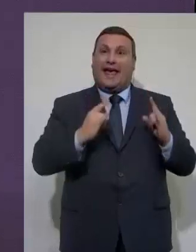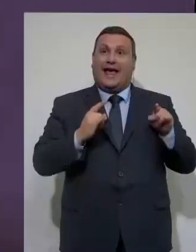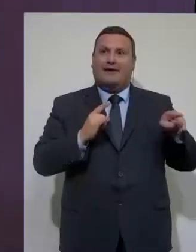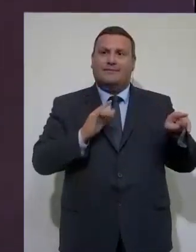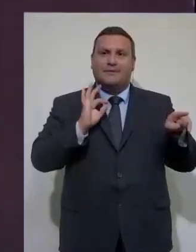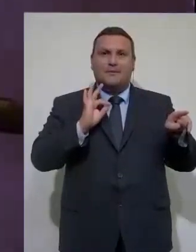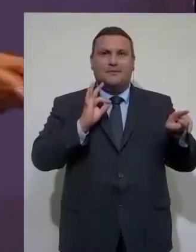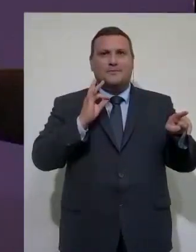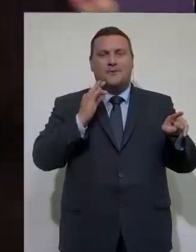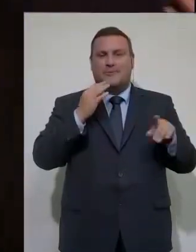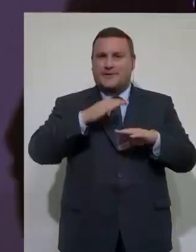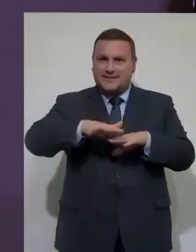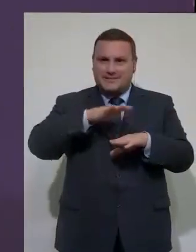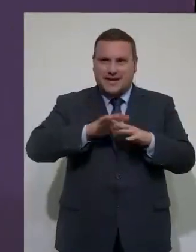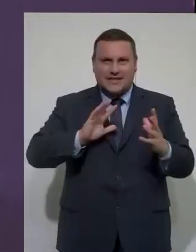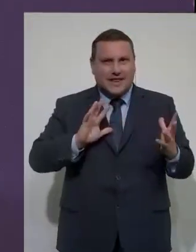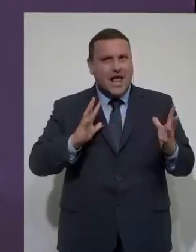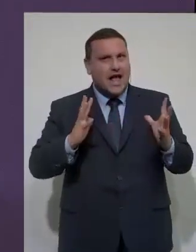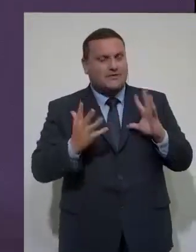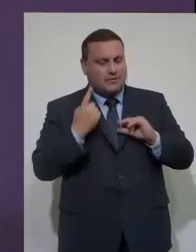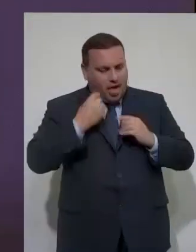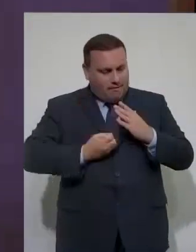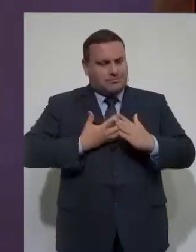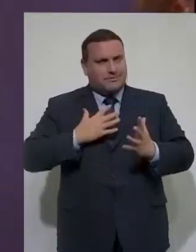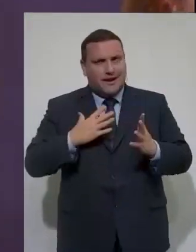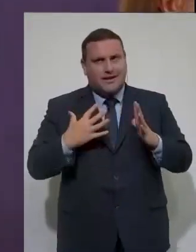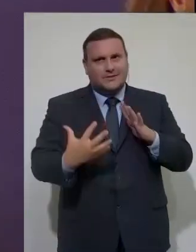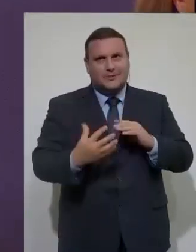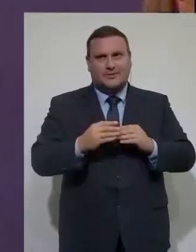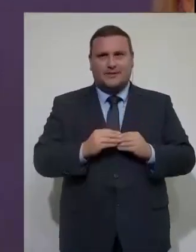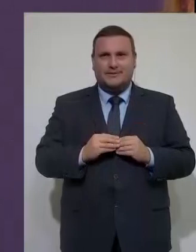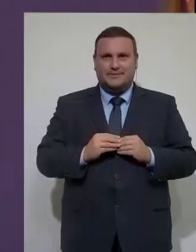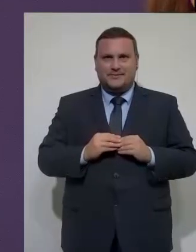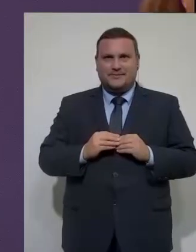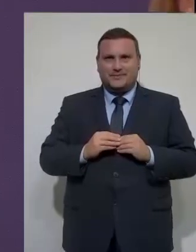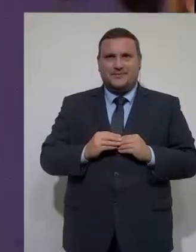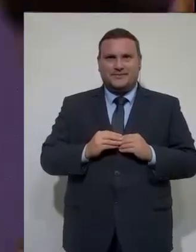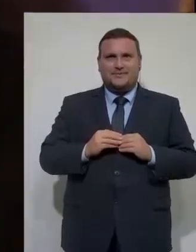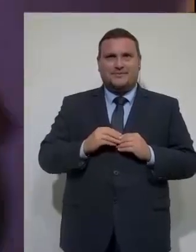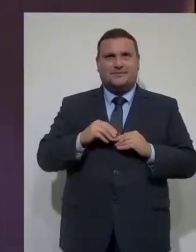air. Passiamo a Giorgio Ribaudo, Managing Director di Trends.